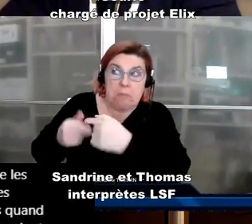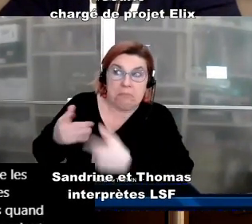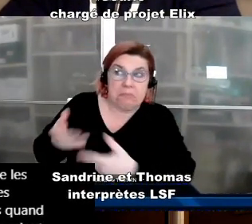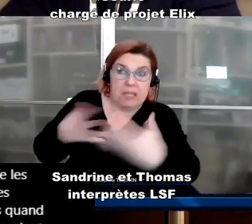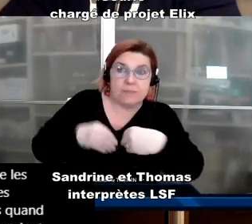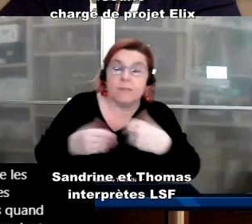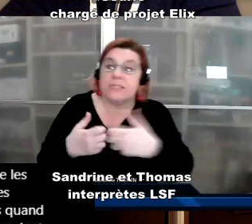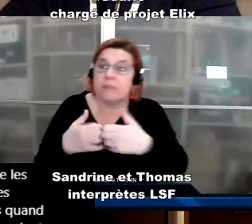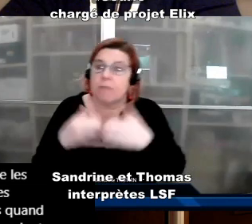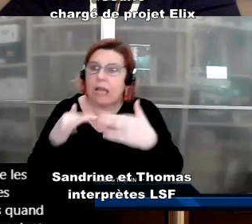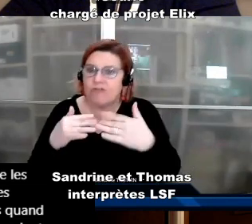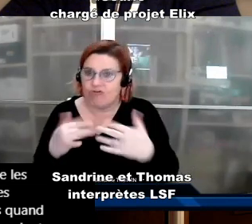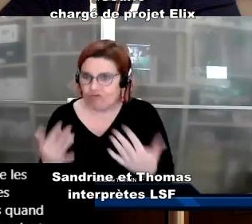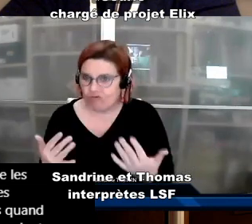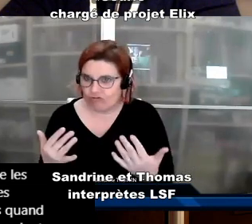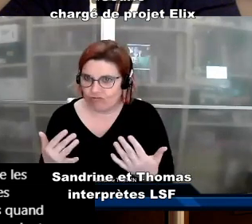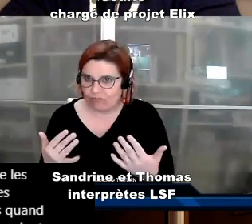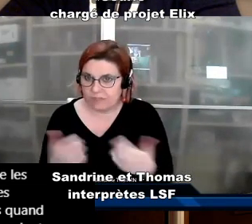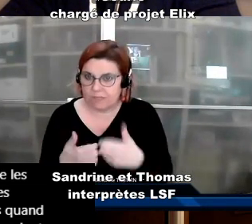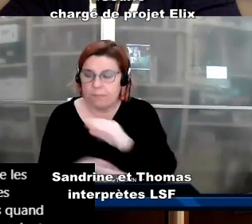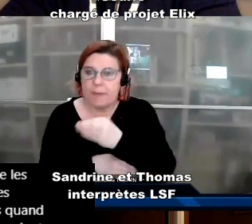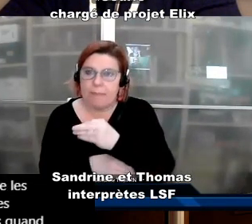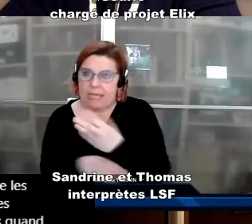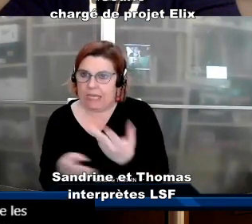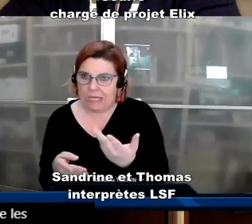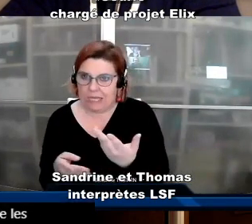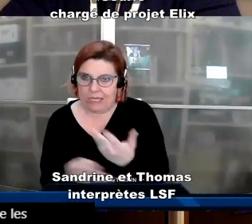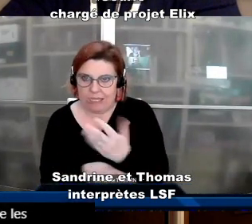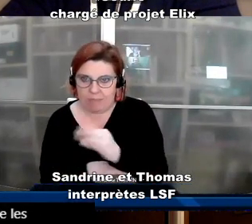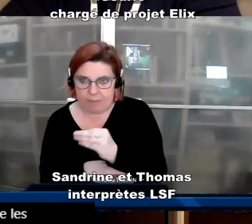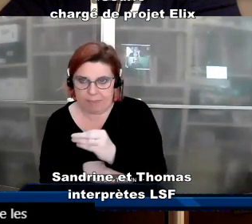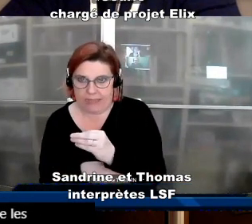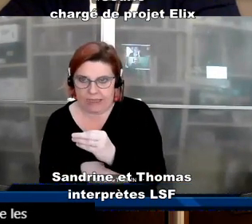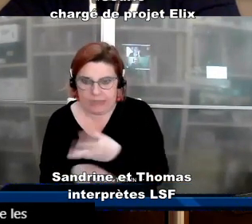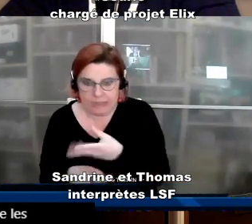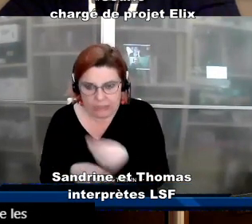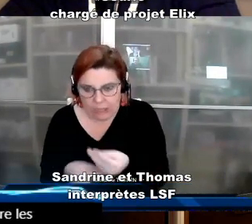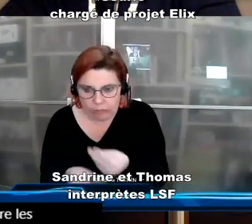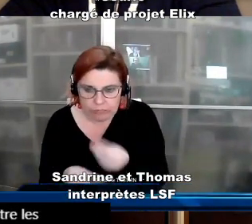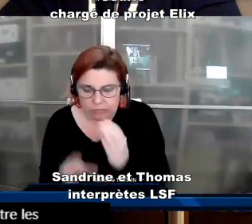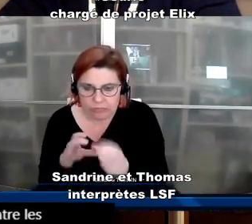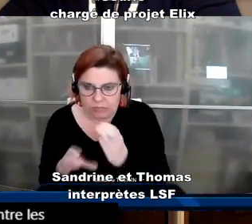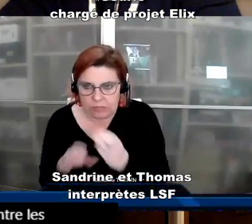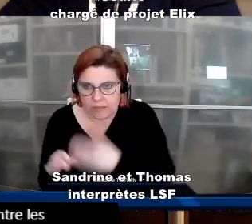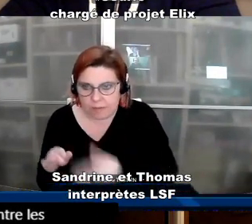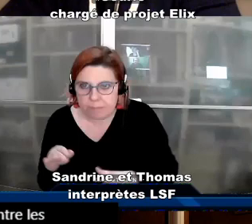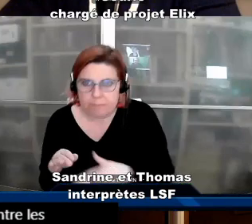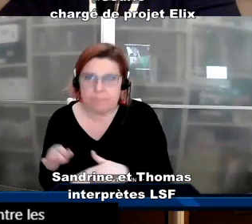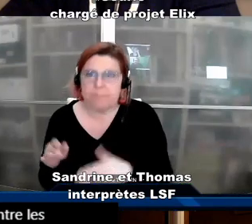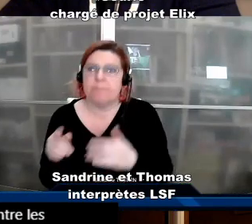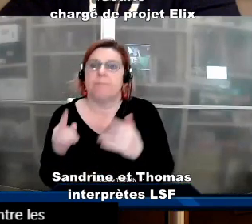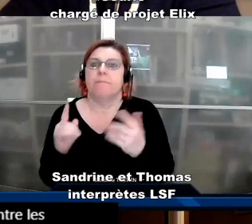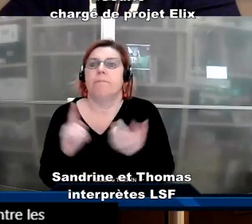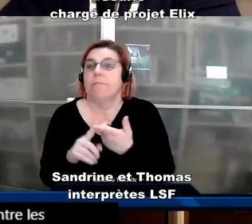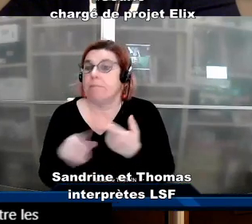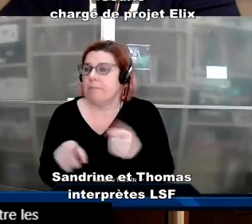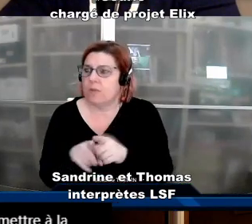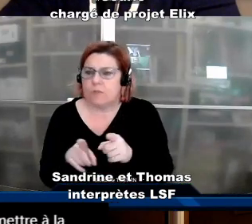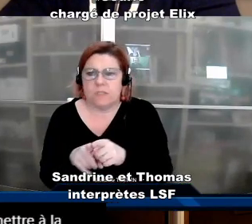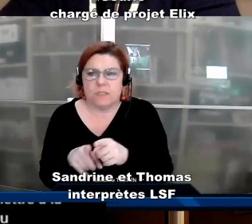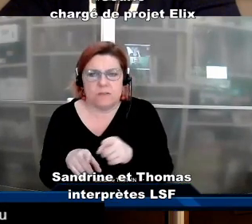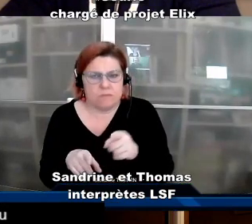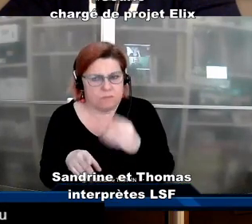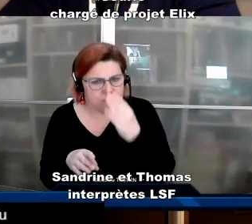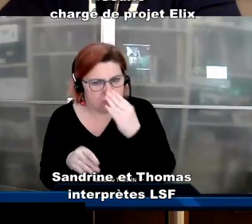crèches avec les bébés pour les amener à une première communication. C'est utilisé aussi, je crois que toi, tu